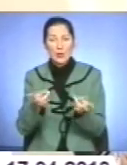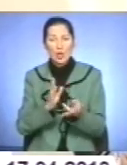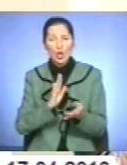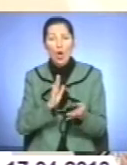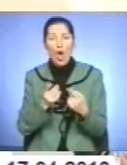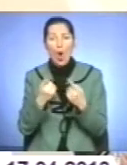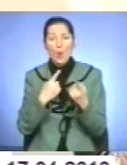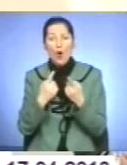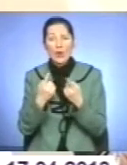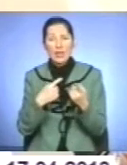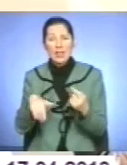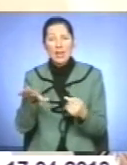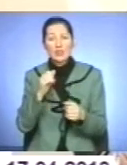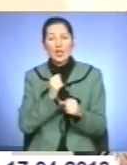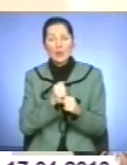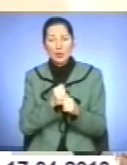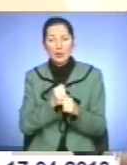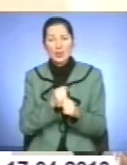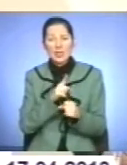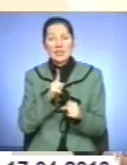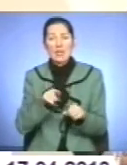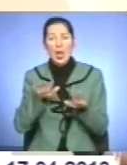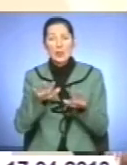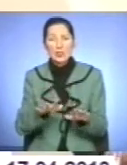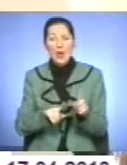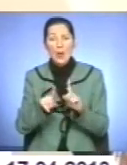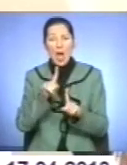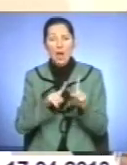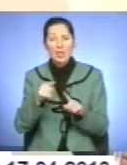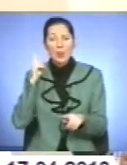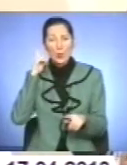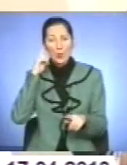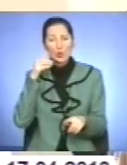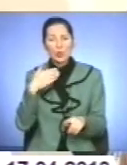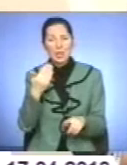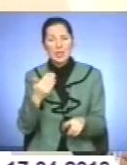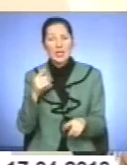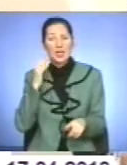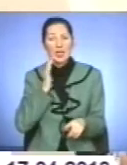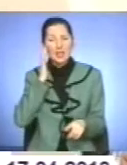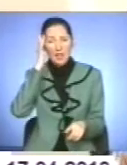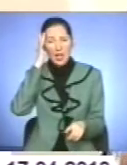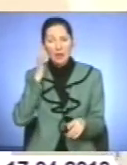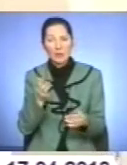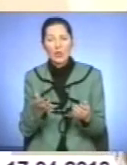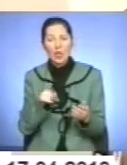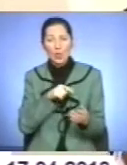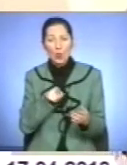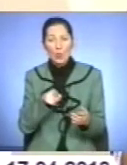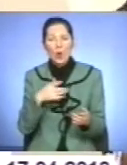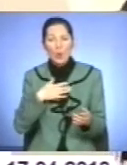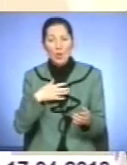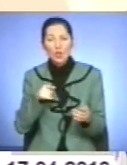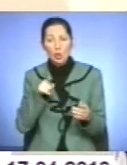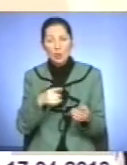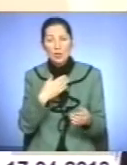всі напрацювання з місцевими радами, почути їхні ідеї, саме для чого ми сьогодні